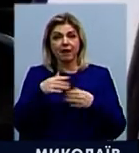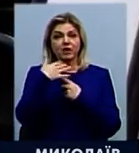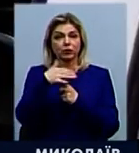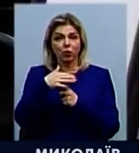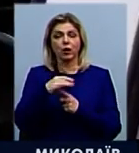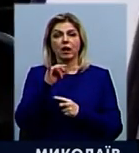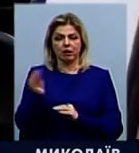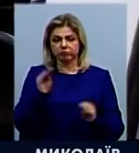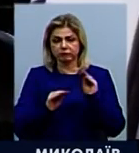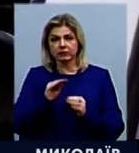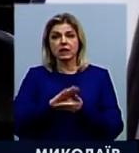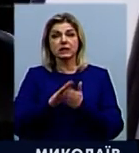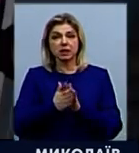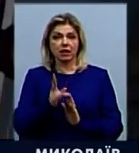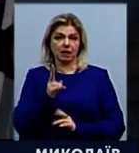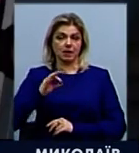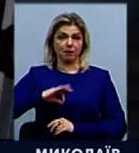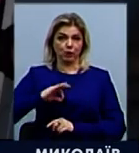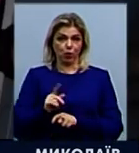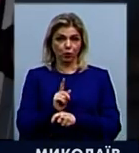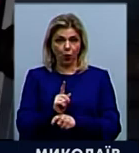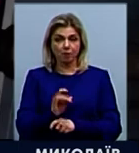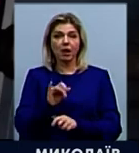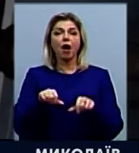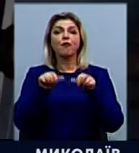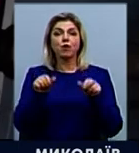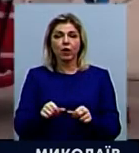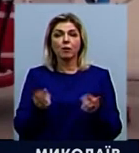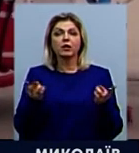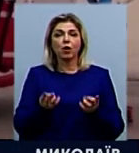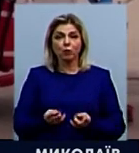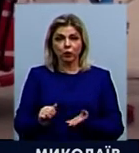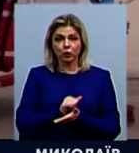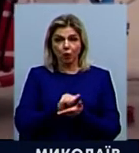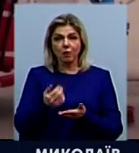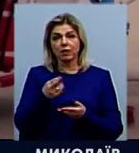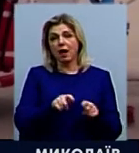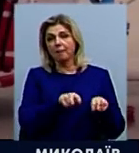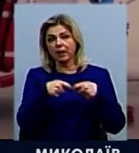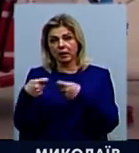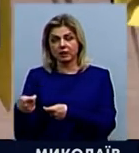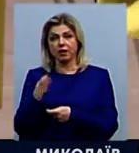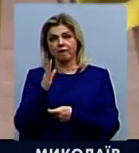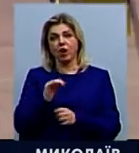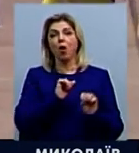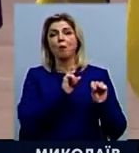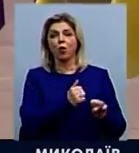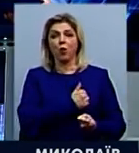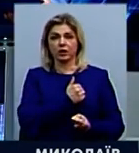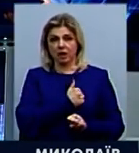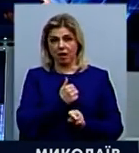його технічний стан до експлуатаційних норм, оформити необхідні документи для передачі до оборонного відомства держави.